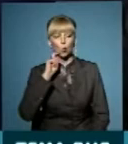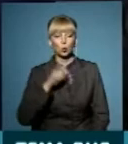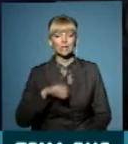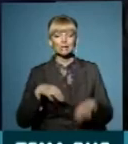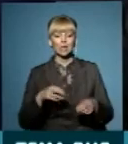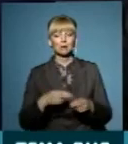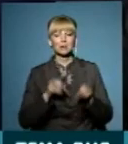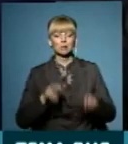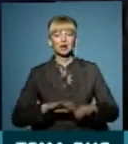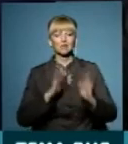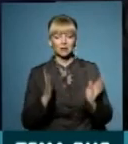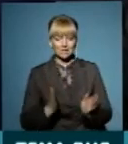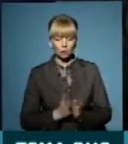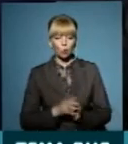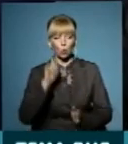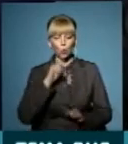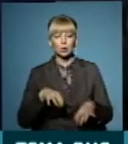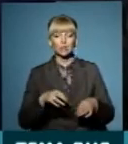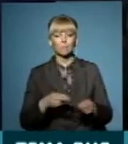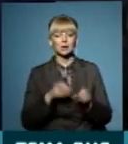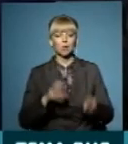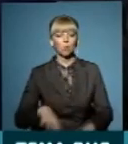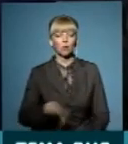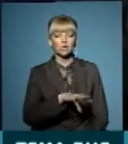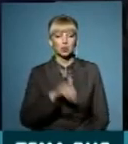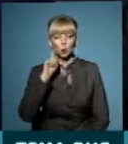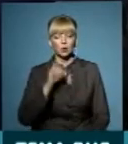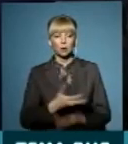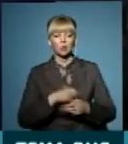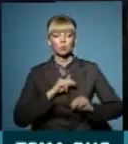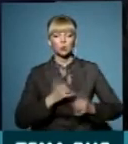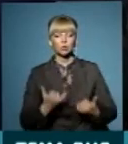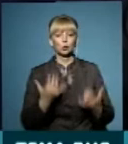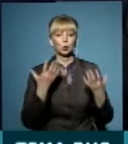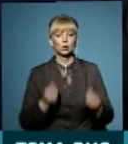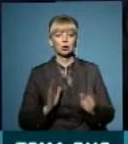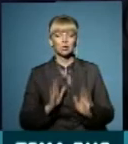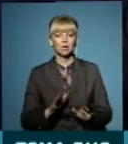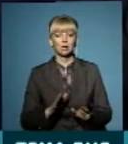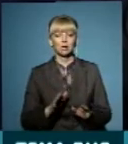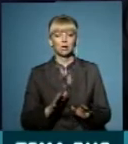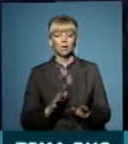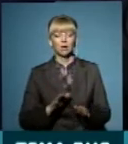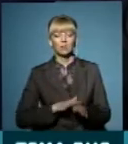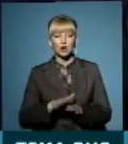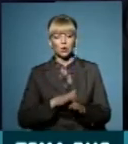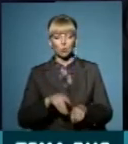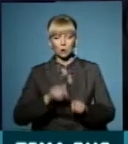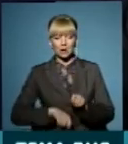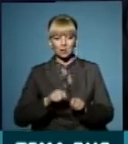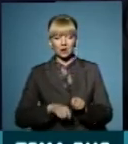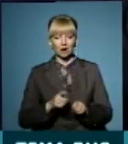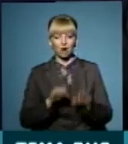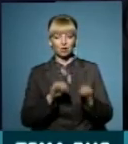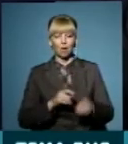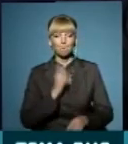і в цілому Укртрансбезпека по всій Україні, ми працюємо на сьогоднішній день тільки здійснюємо рейдові перевірки, так як